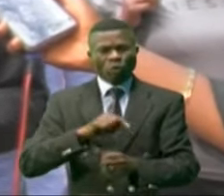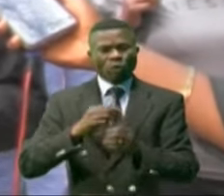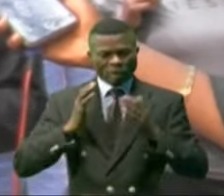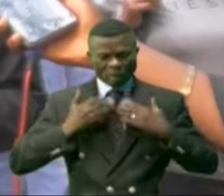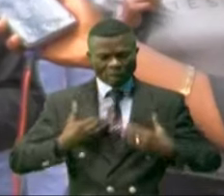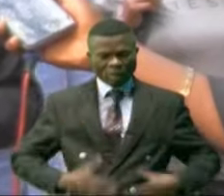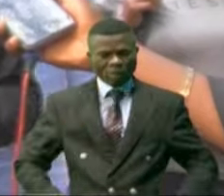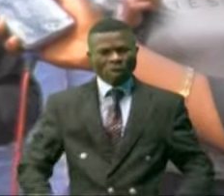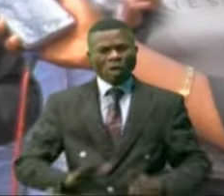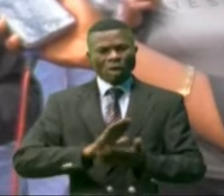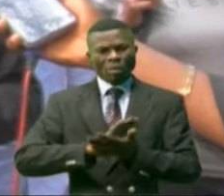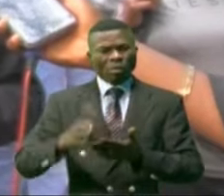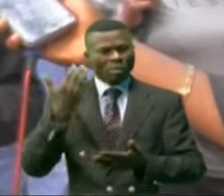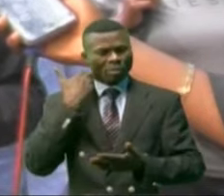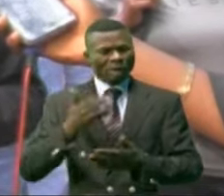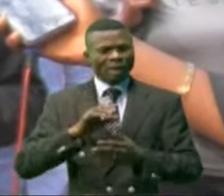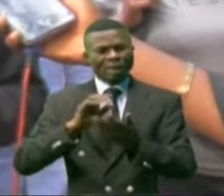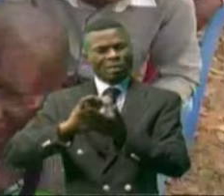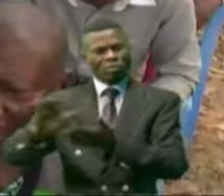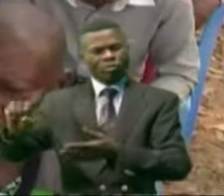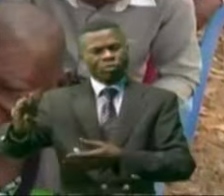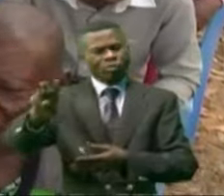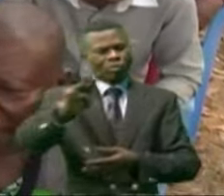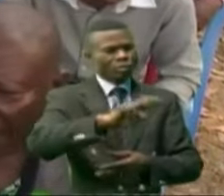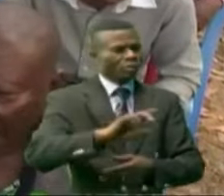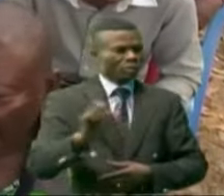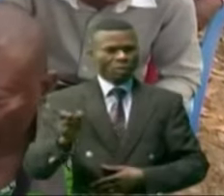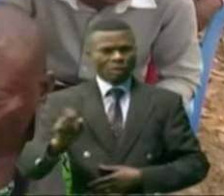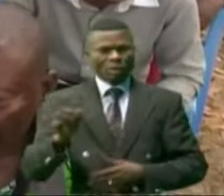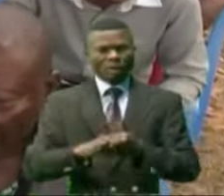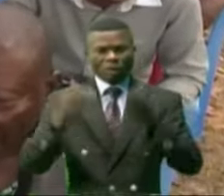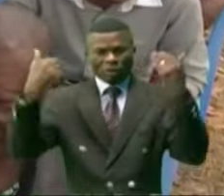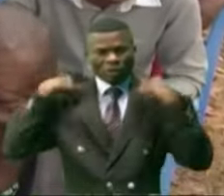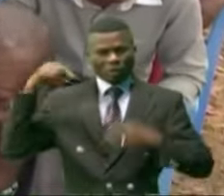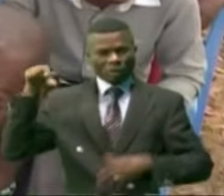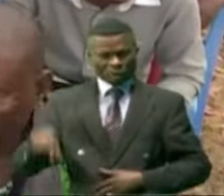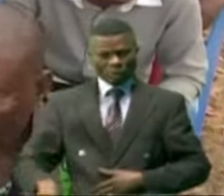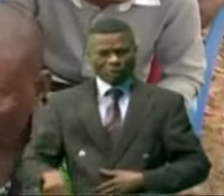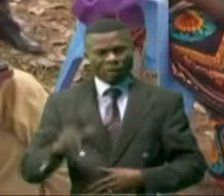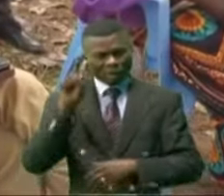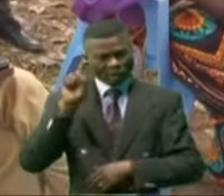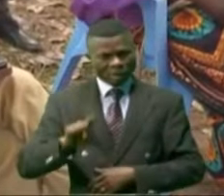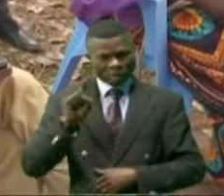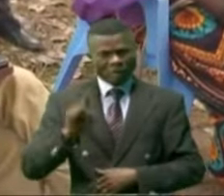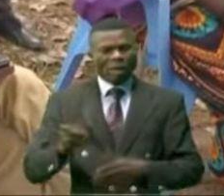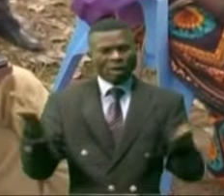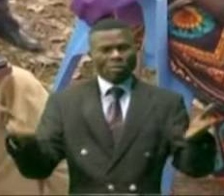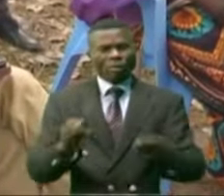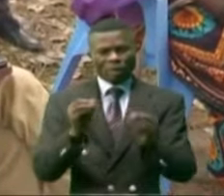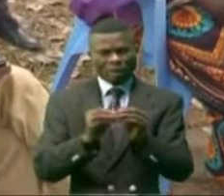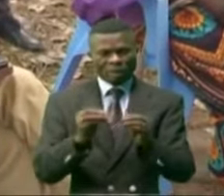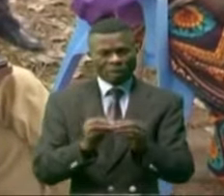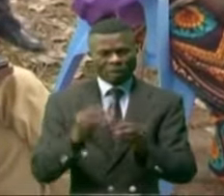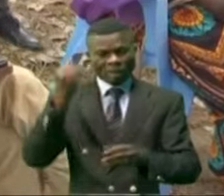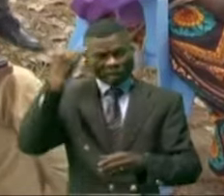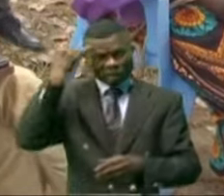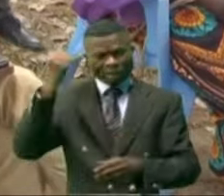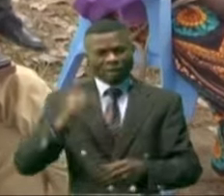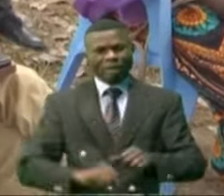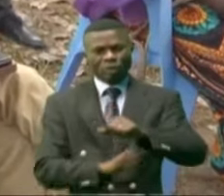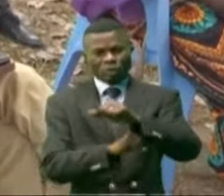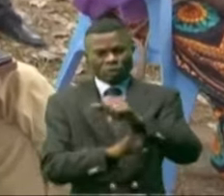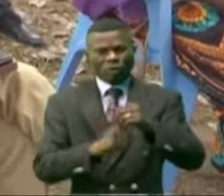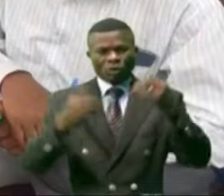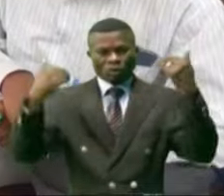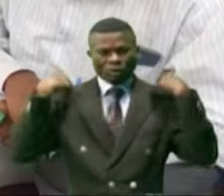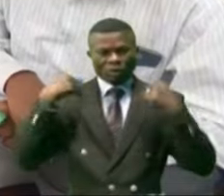la chaîne de contamination de cette maladie. Les chefs de quartier conviés à cette réunion ont salué l'initiative de